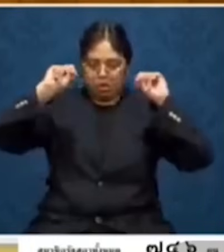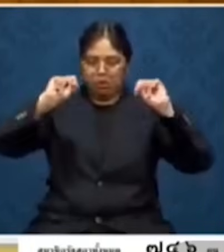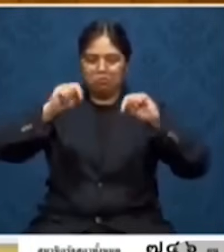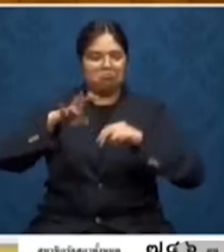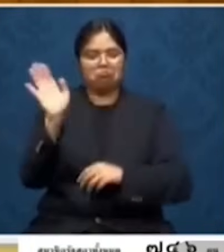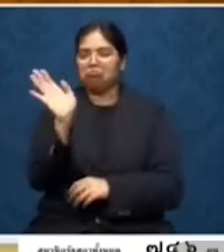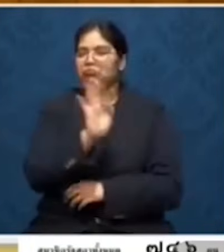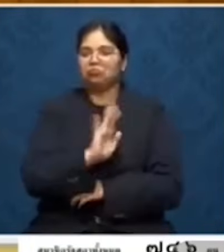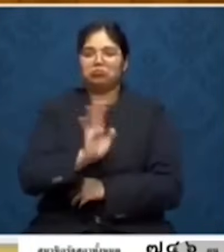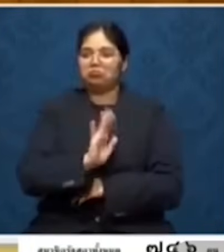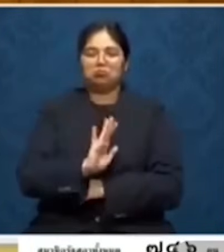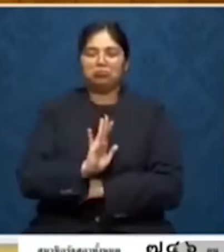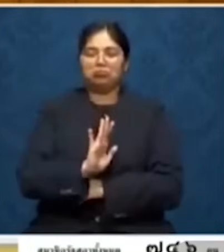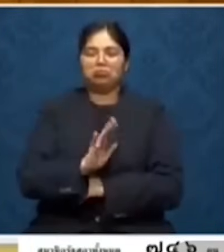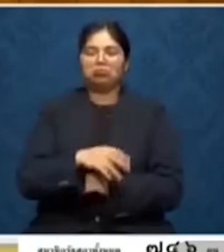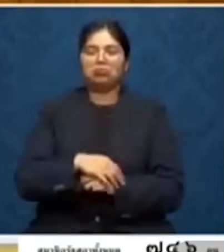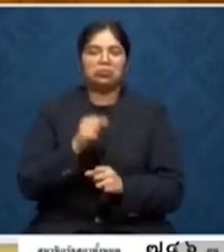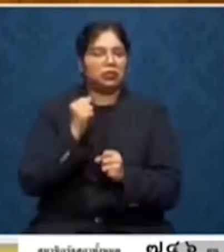าเป็นสิ่งที่ไม่บังคว